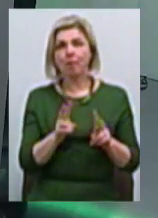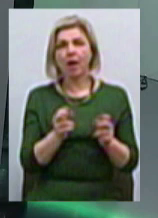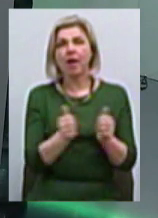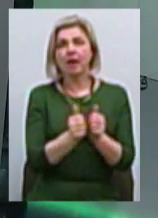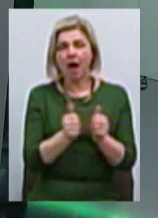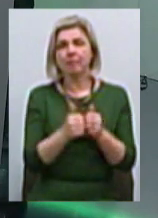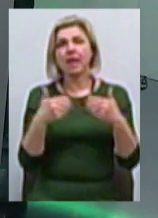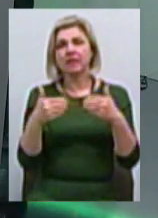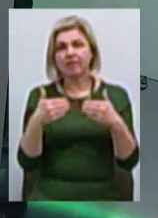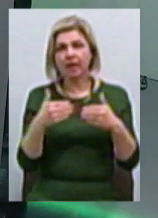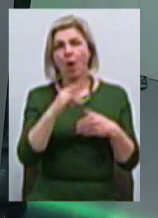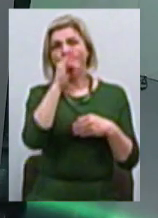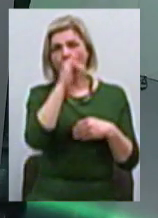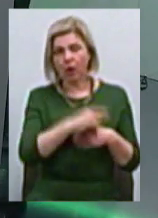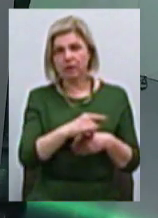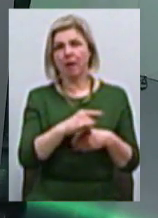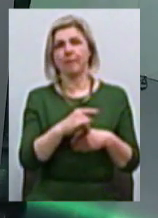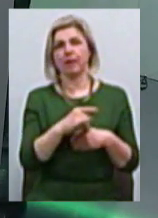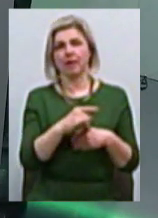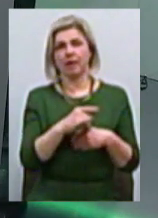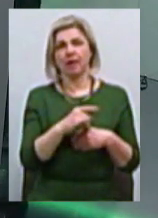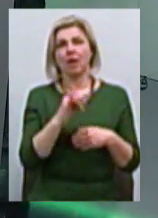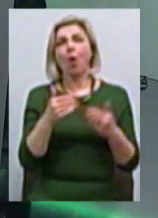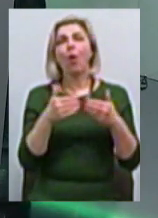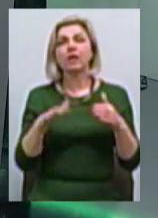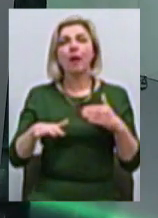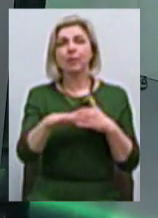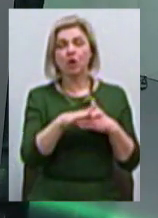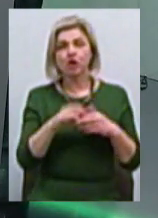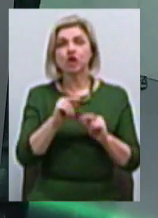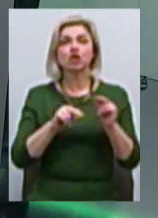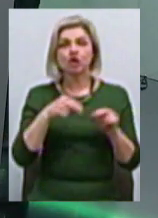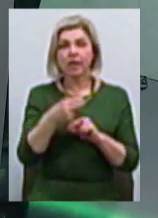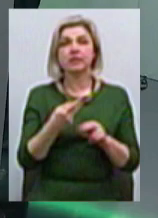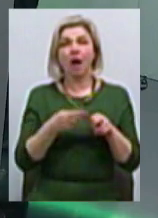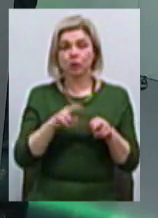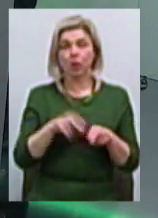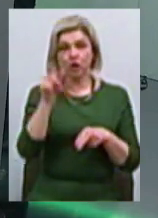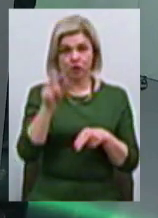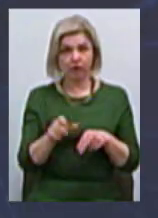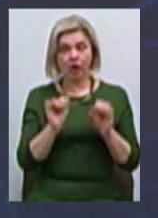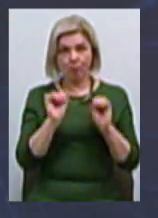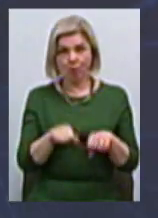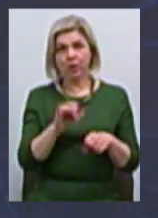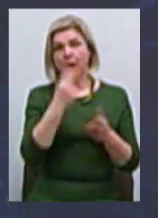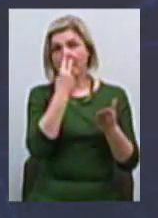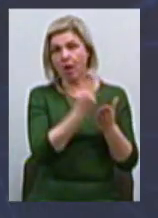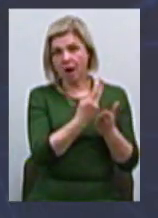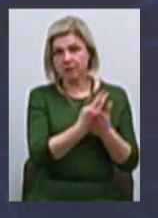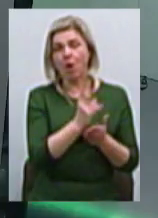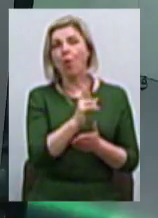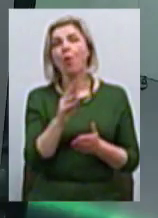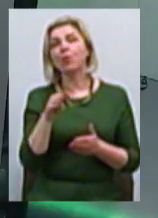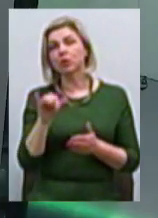к решеткам, к окнам, каким-то открытым пространством, через которые избиратель мог, в принципе, и показывать, да, кому-то